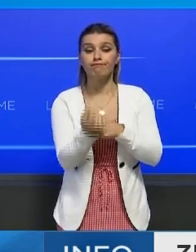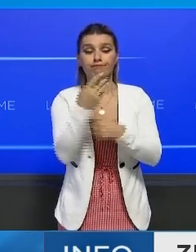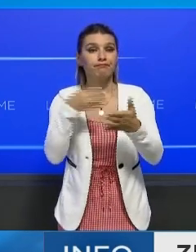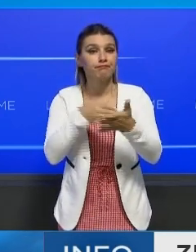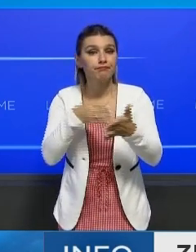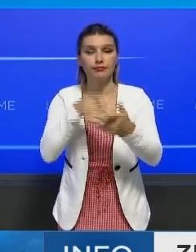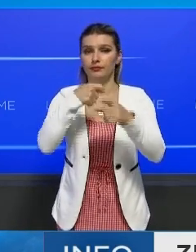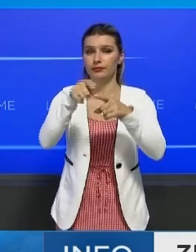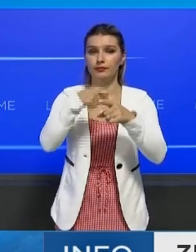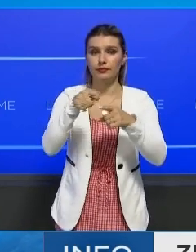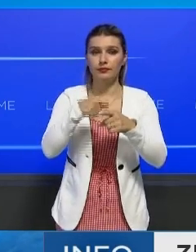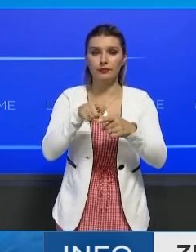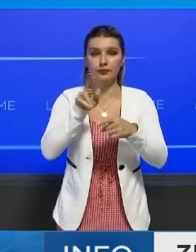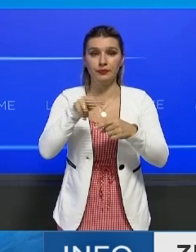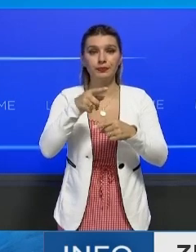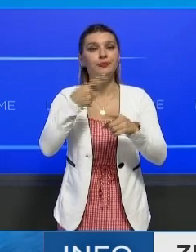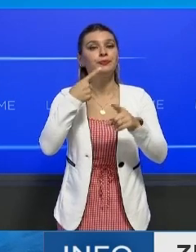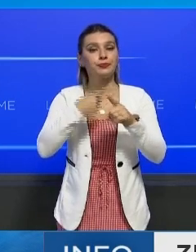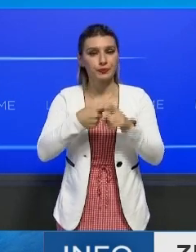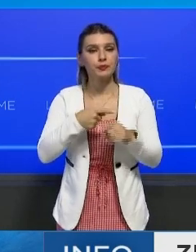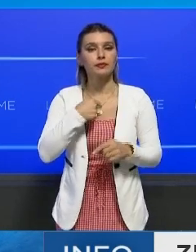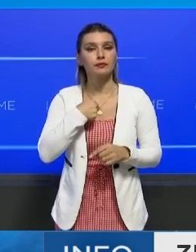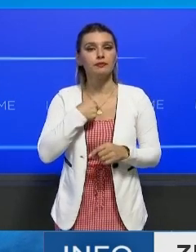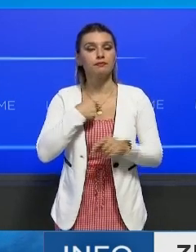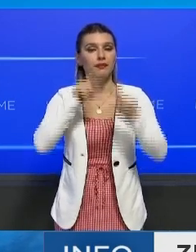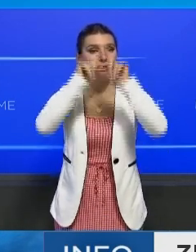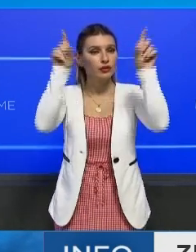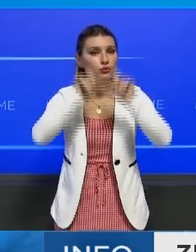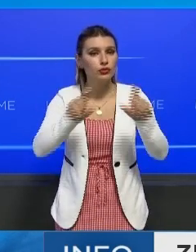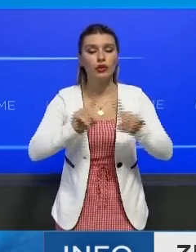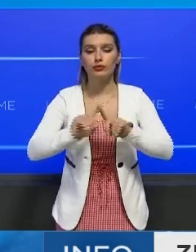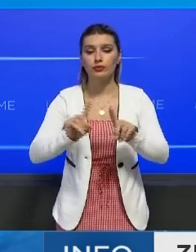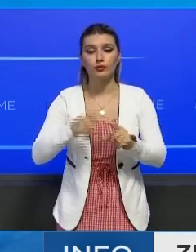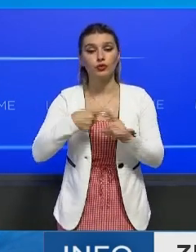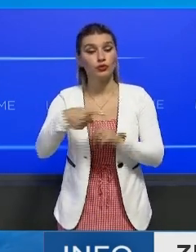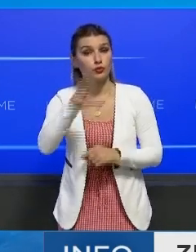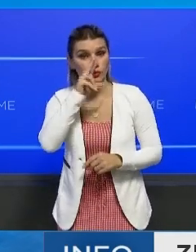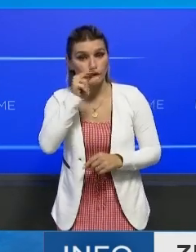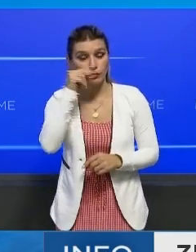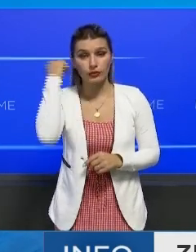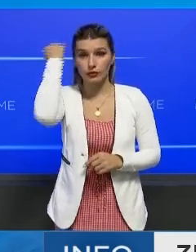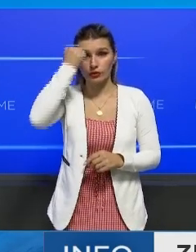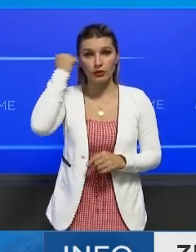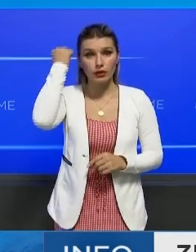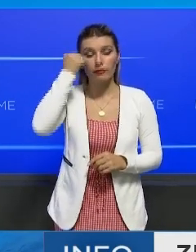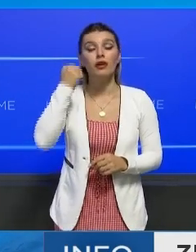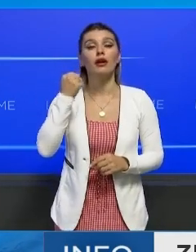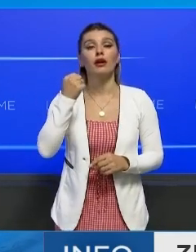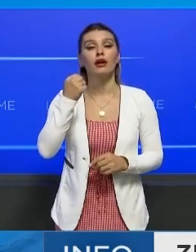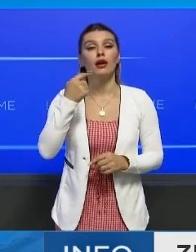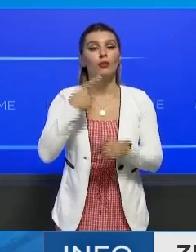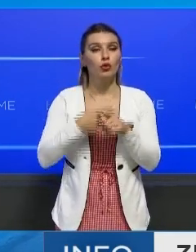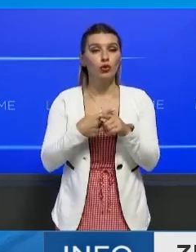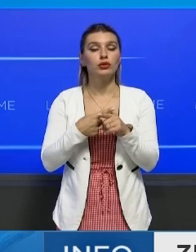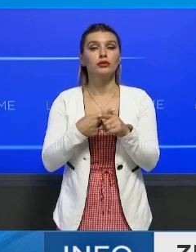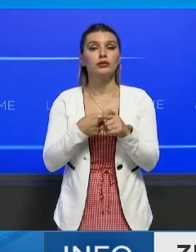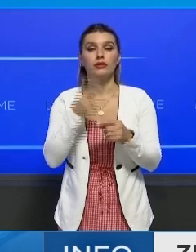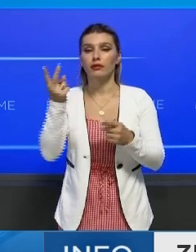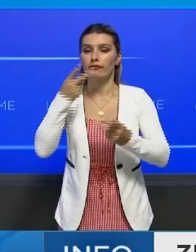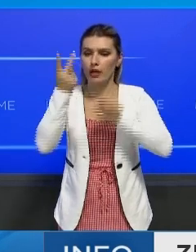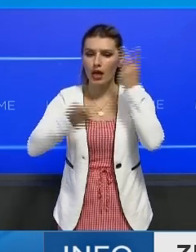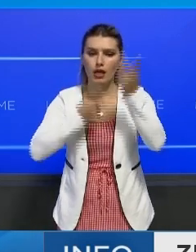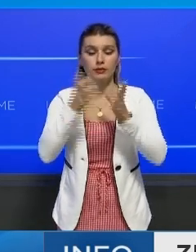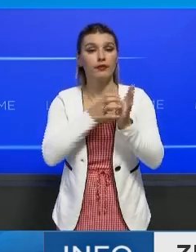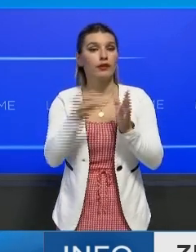dalë. Natyrisht që organet e rendit në këtë rast edhe policia e Kosovës në vazhdimsi bën edhe vlerësimin